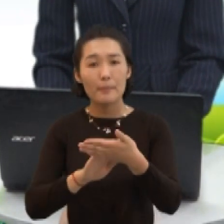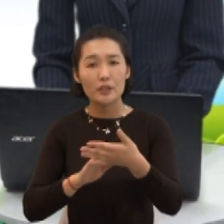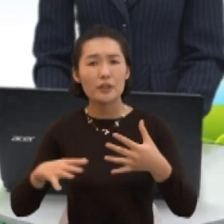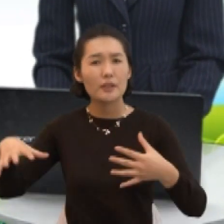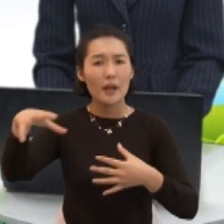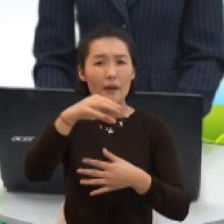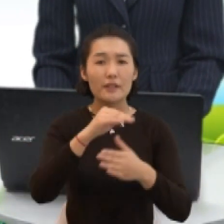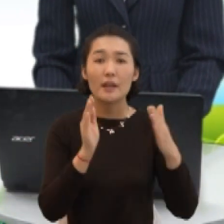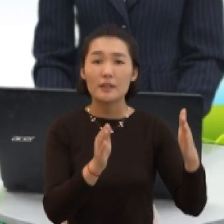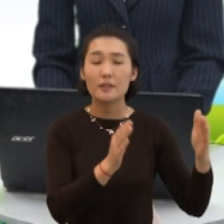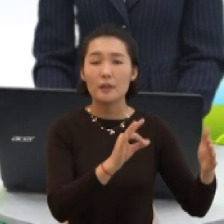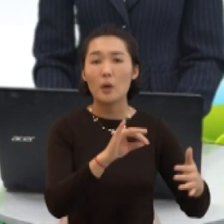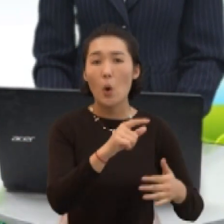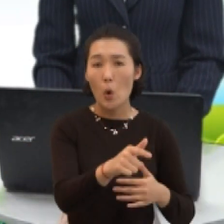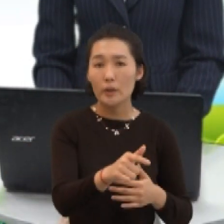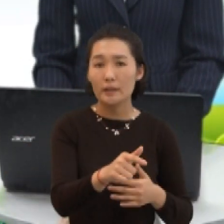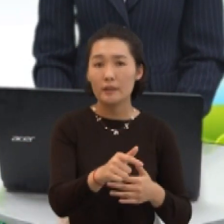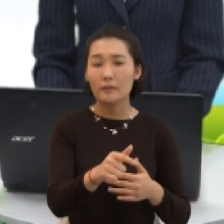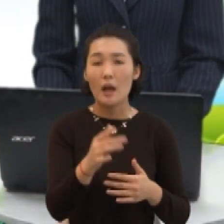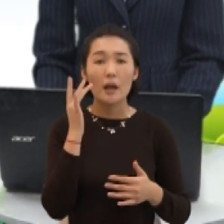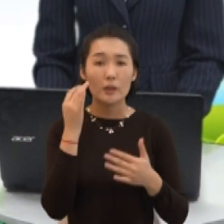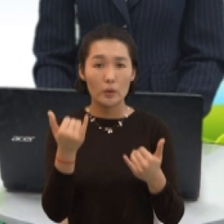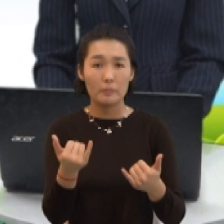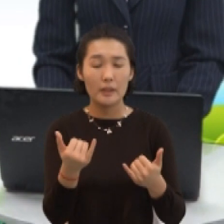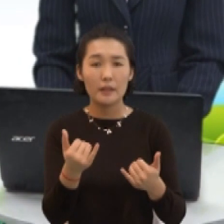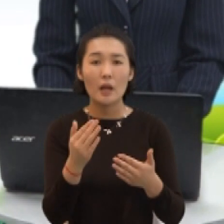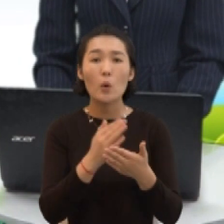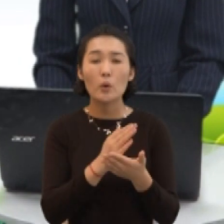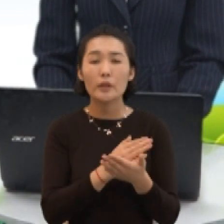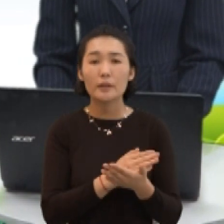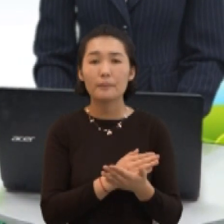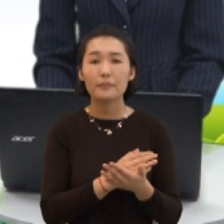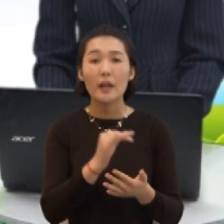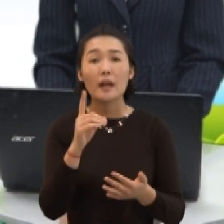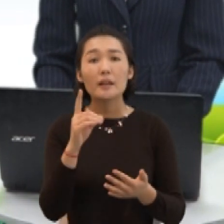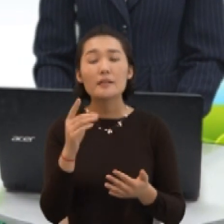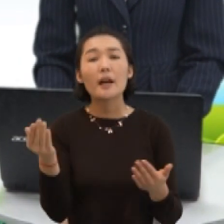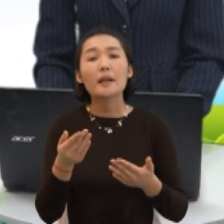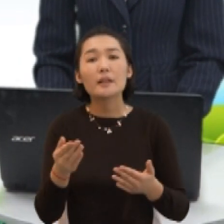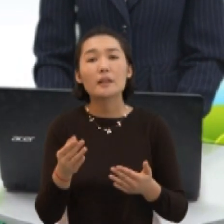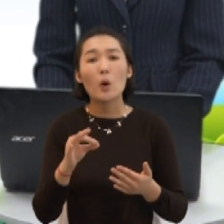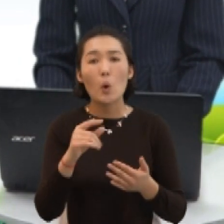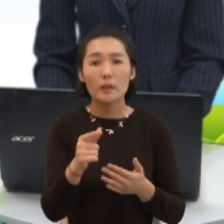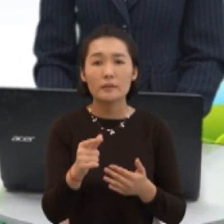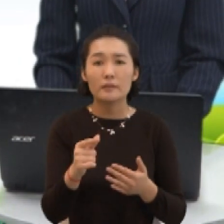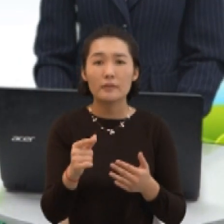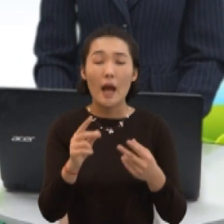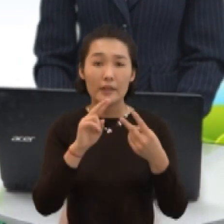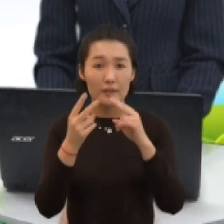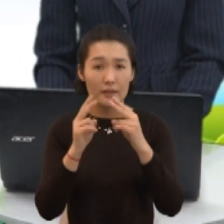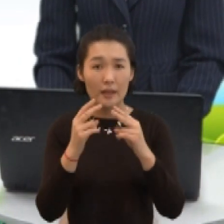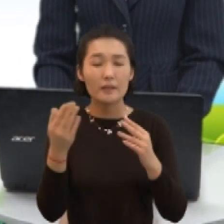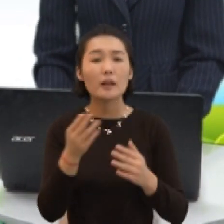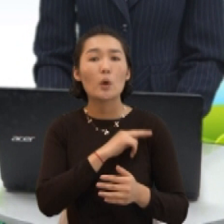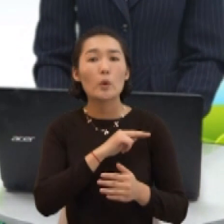все системы органов, изученных на уроке, из каких органов они состоят и какую работу